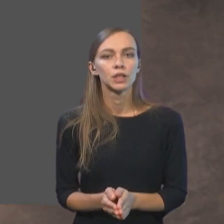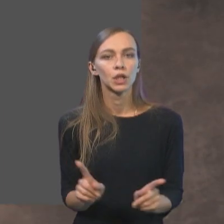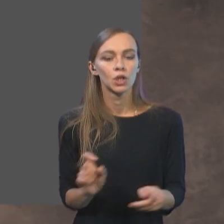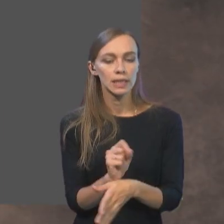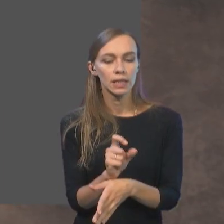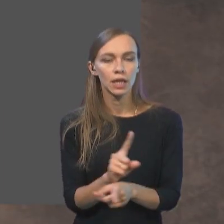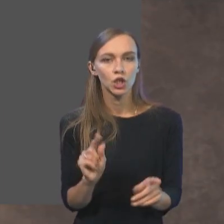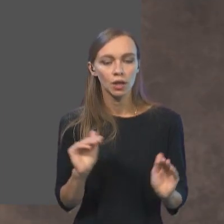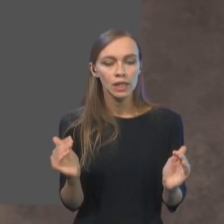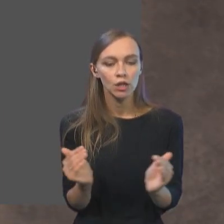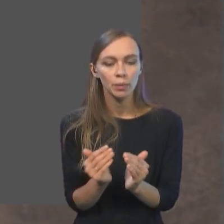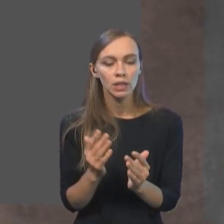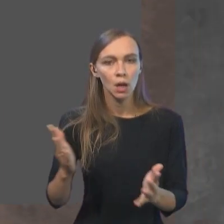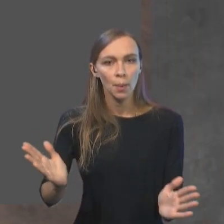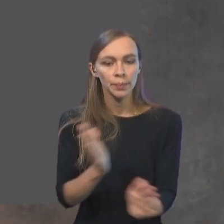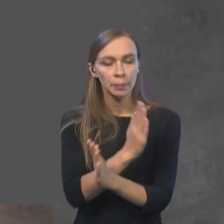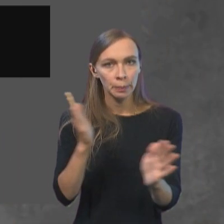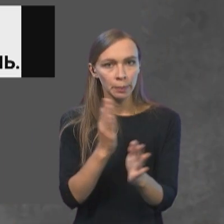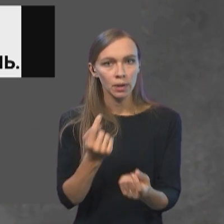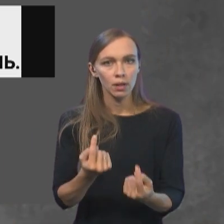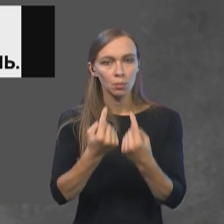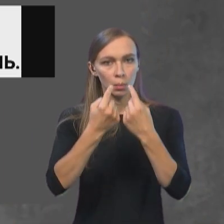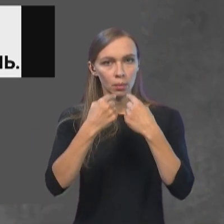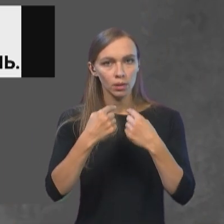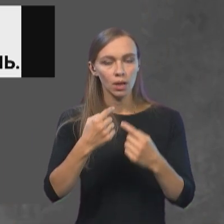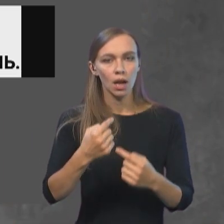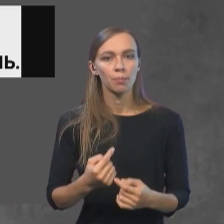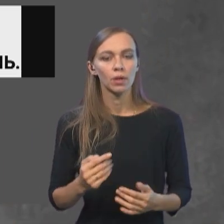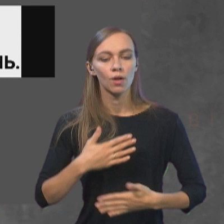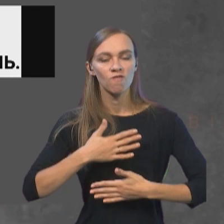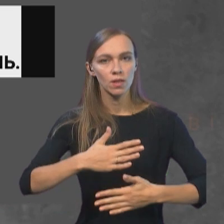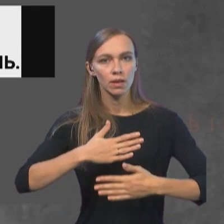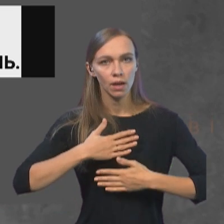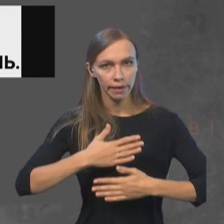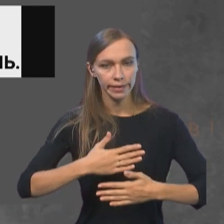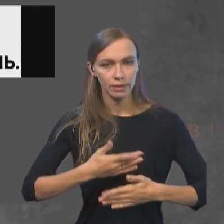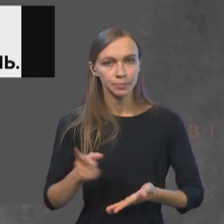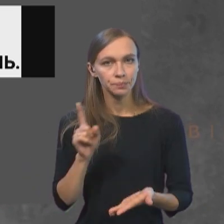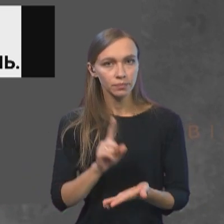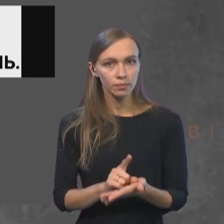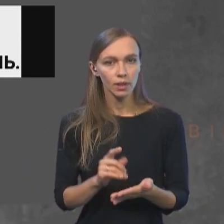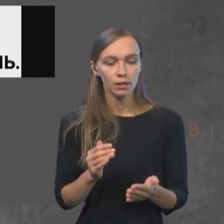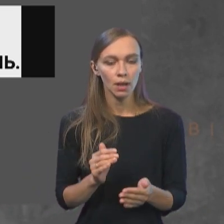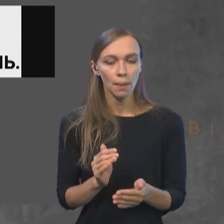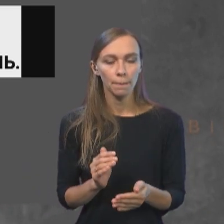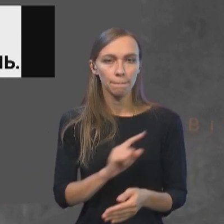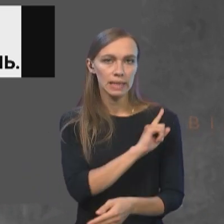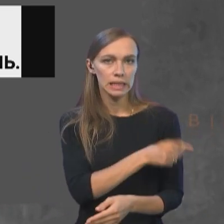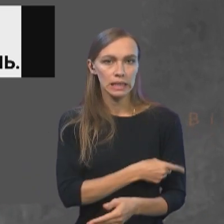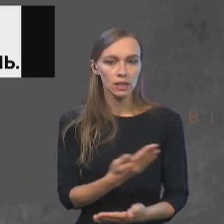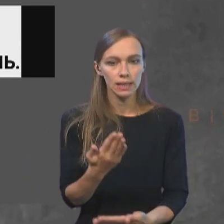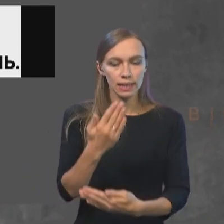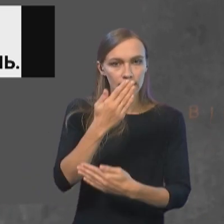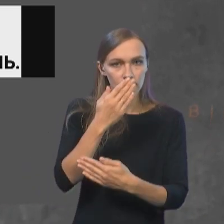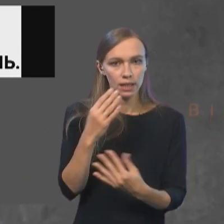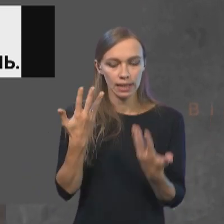якнайменше радіоактивного пилу потрапило вам в органи дихання. У вас має бути максимально закрите тіло, зменшений контакт